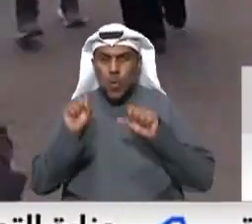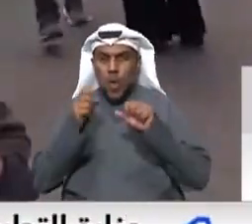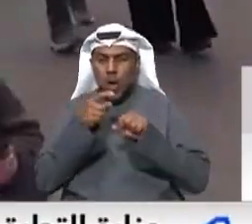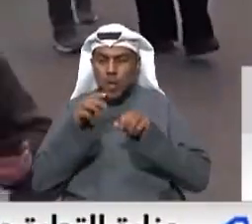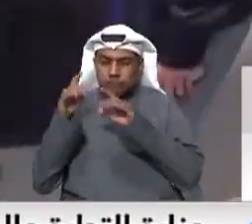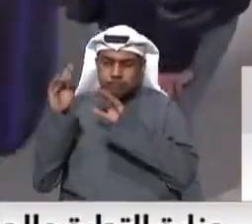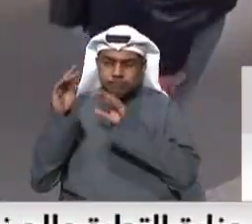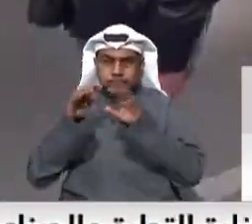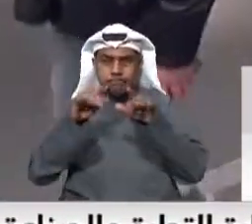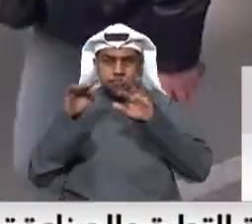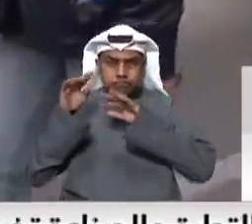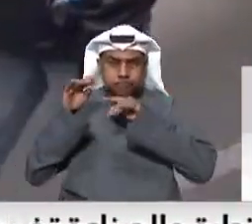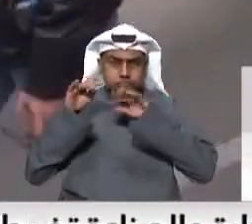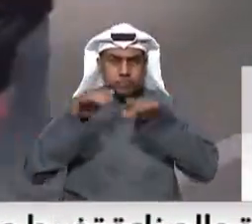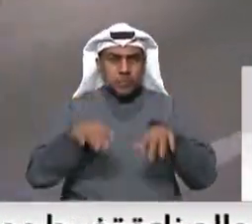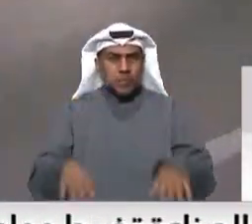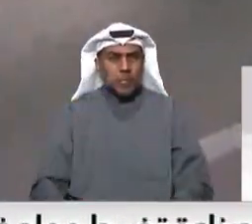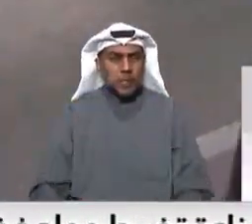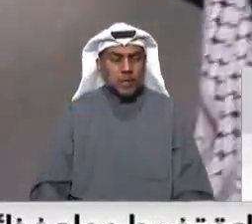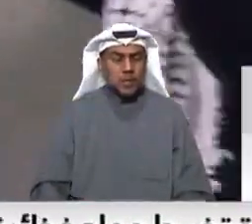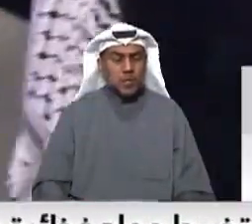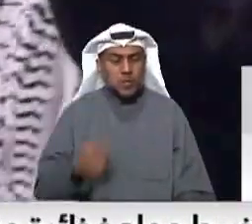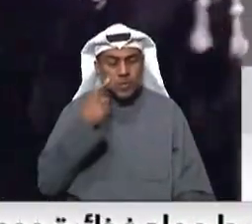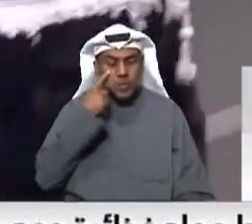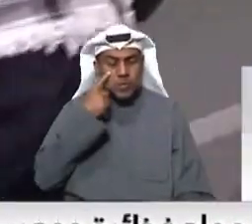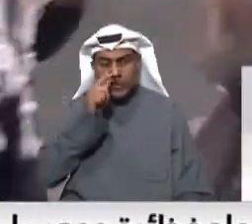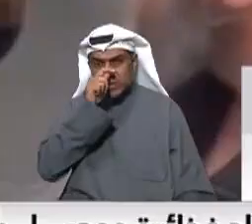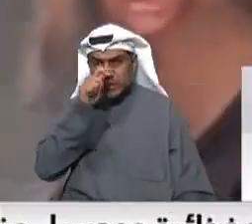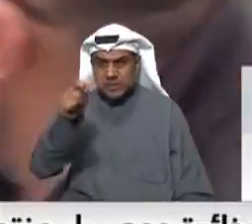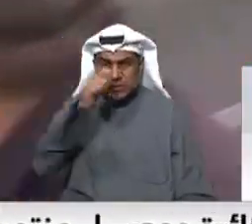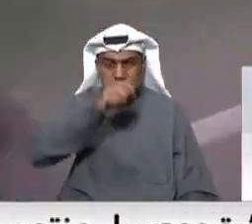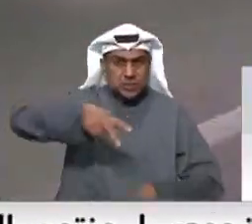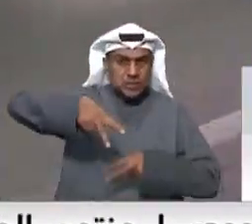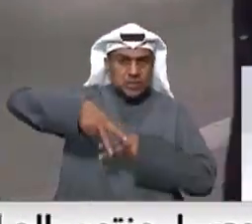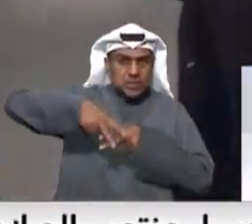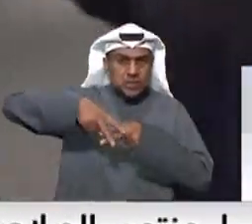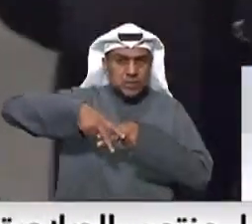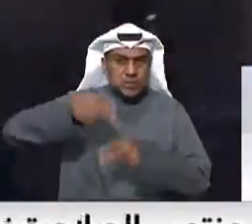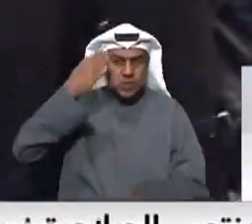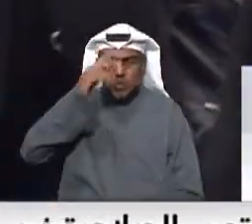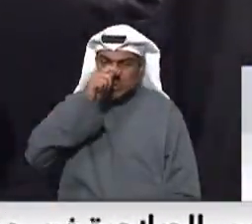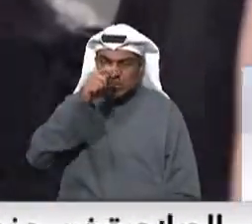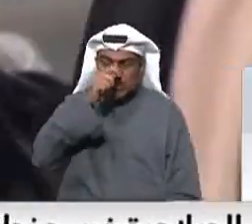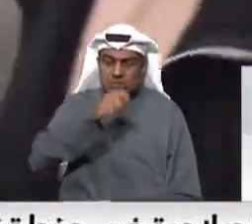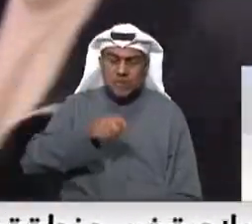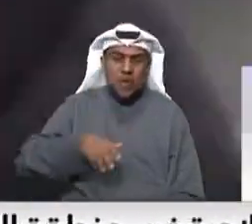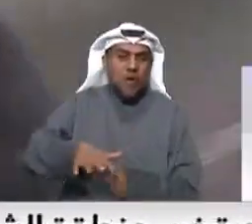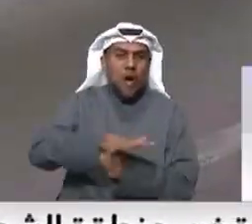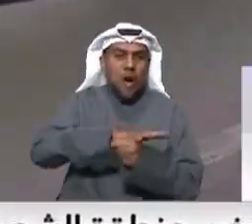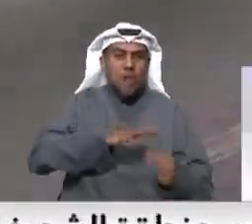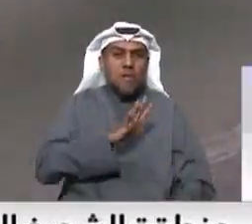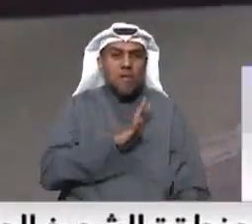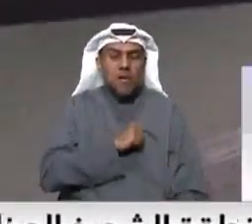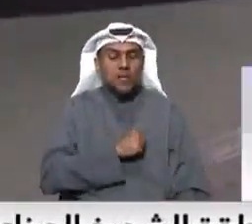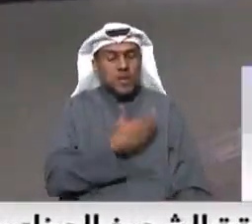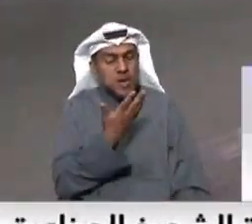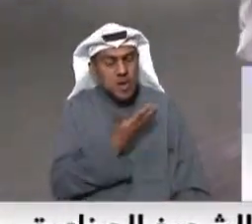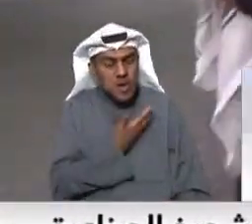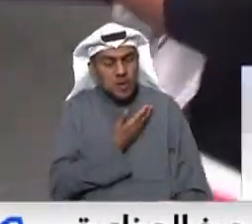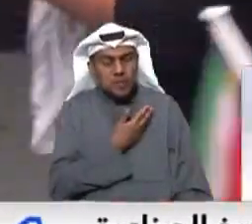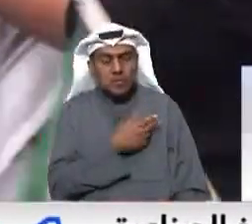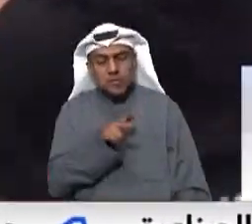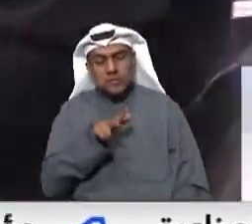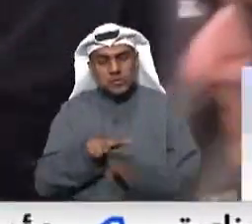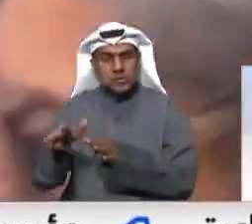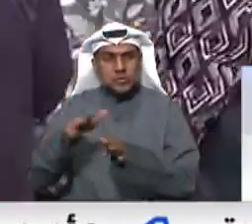التي يرتكبها المحتل الإسرائيلي في غزة وعموم الأراضي الفلسطينية، وتدعو في الوقت نفسه الحكومة